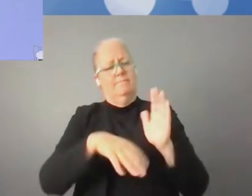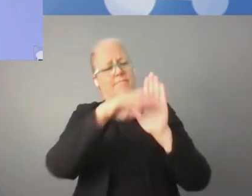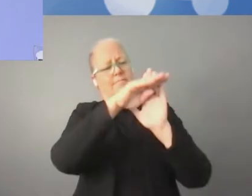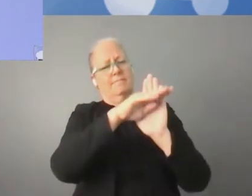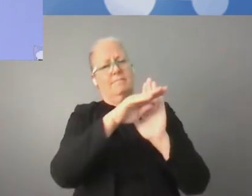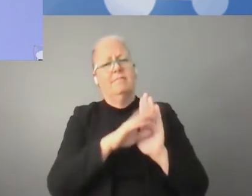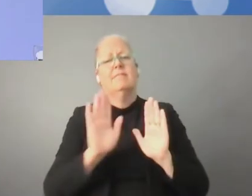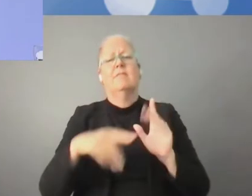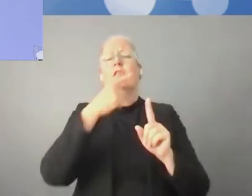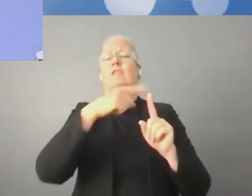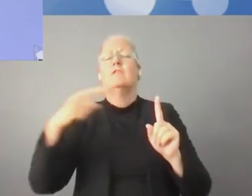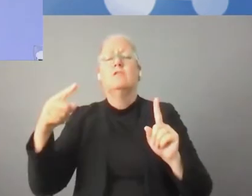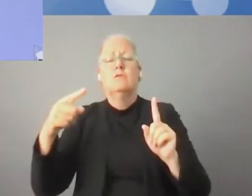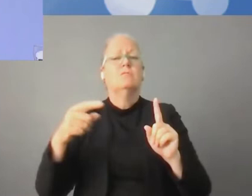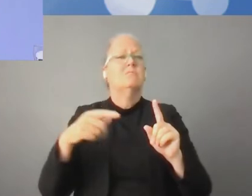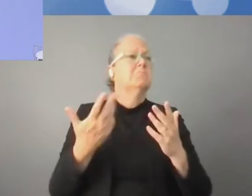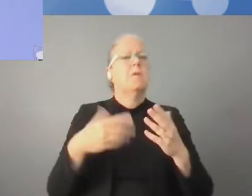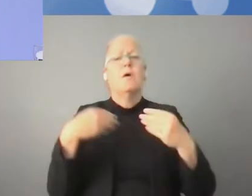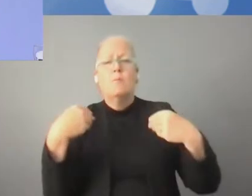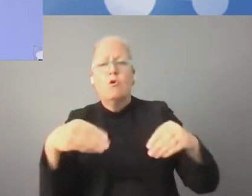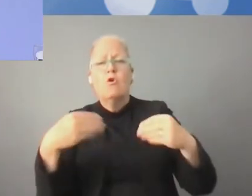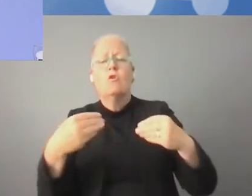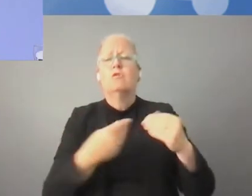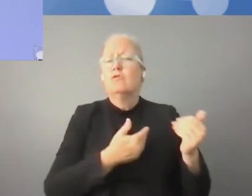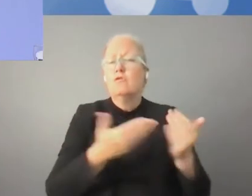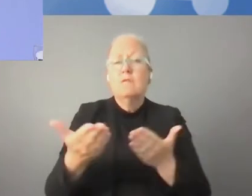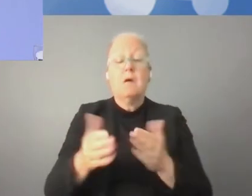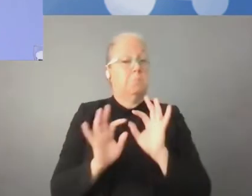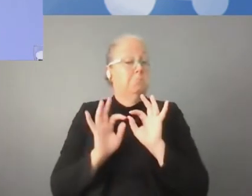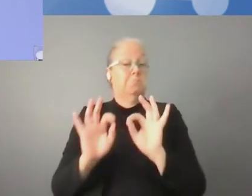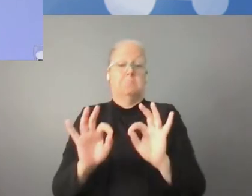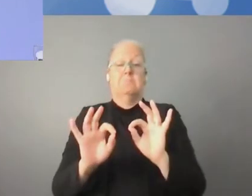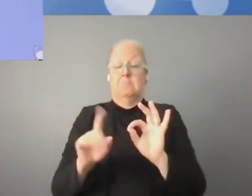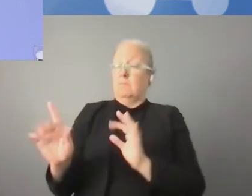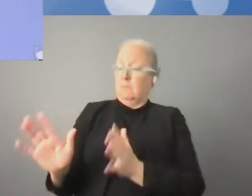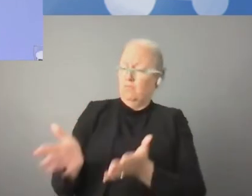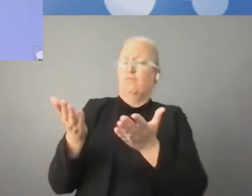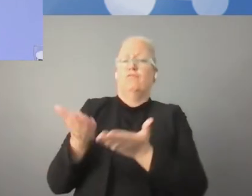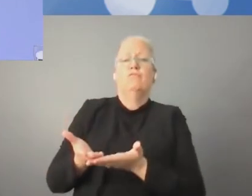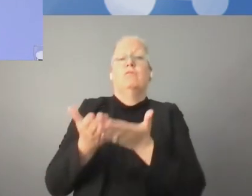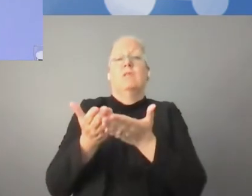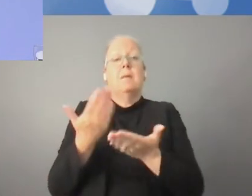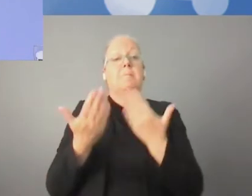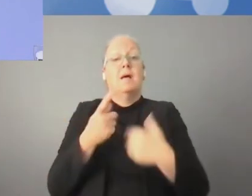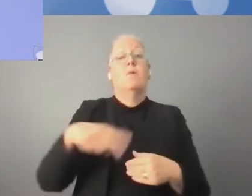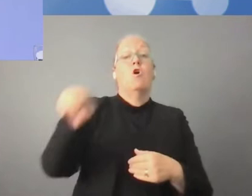说到建议哪些数字化转变当中的一些变